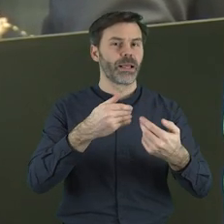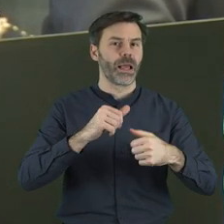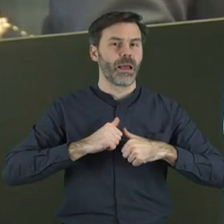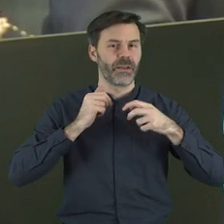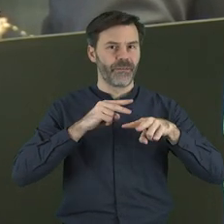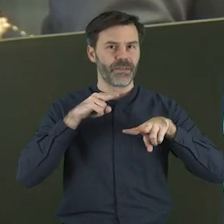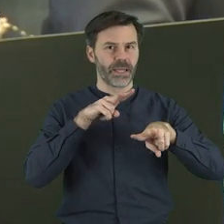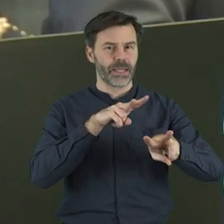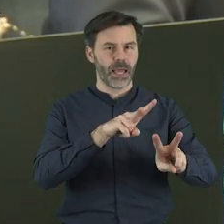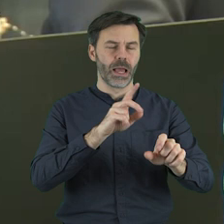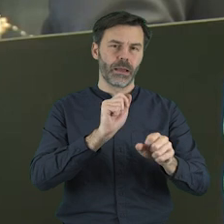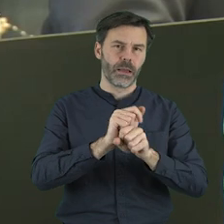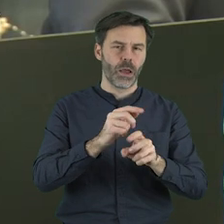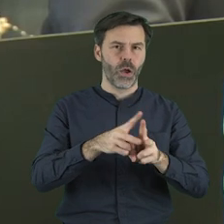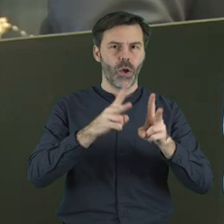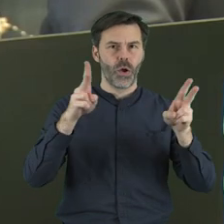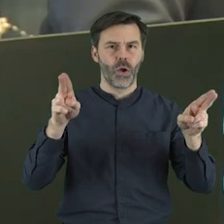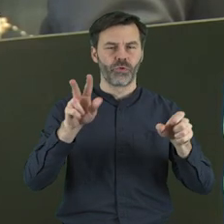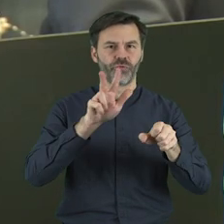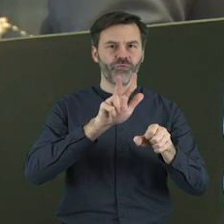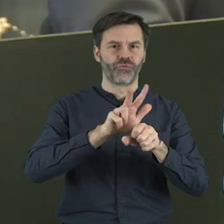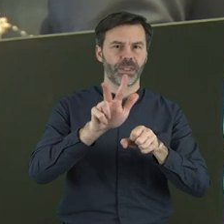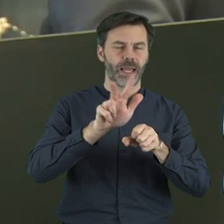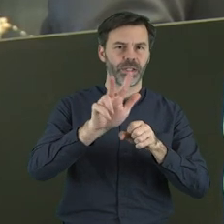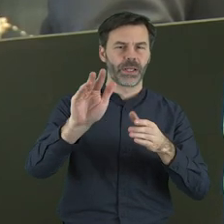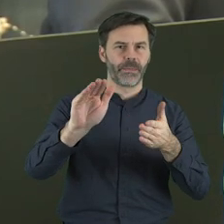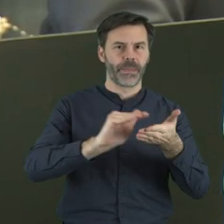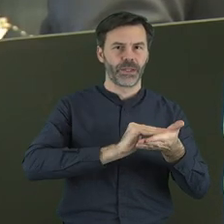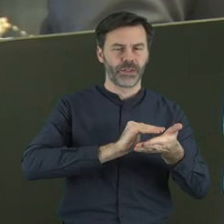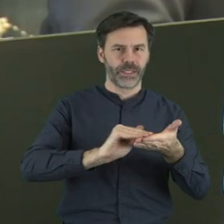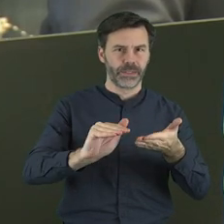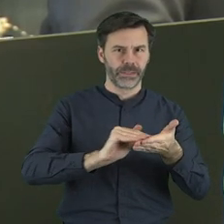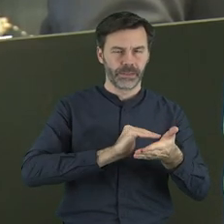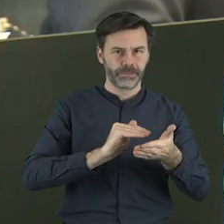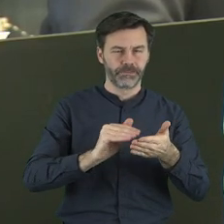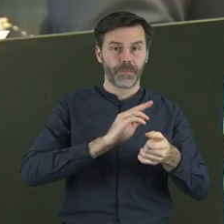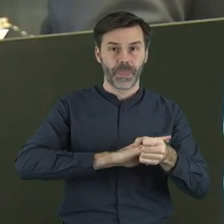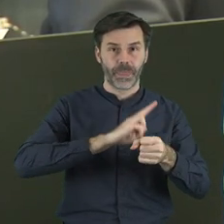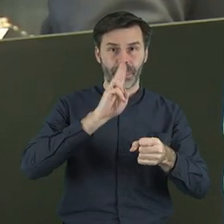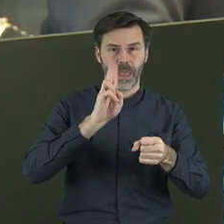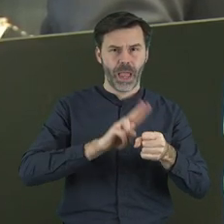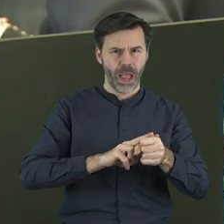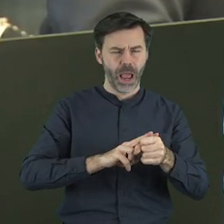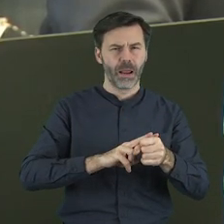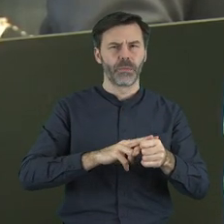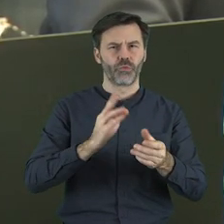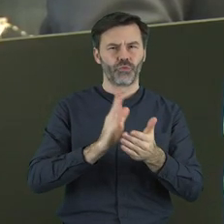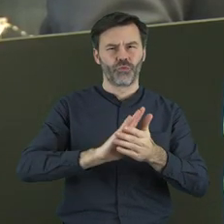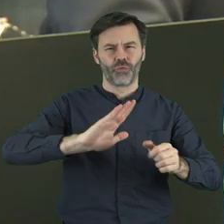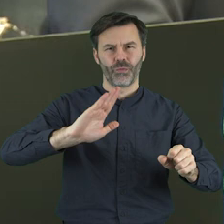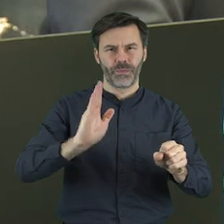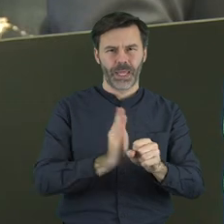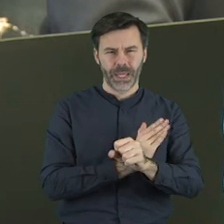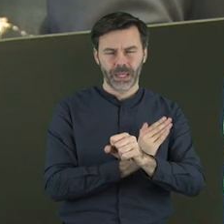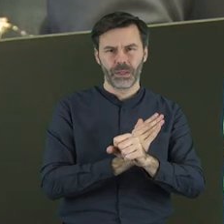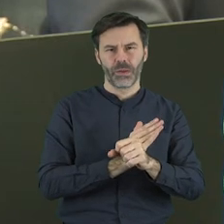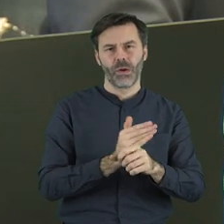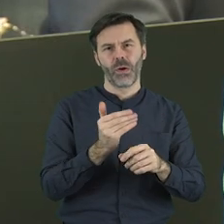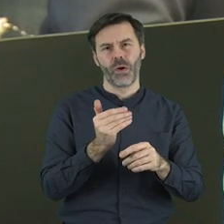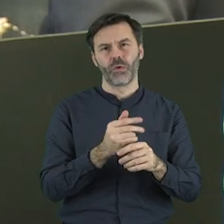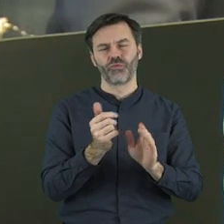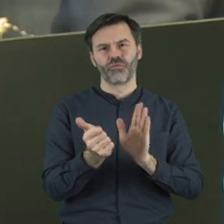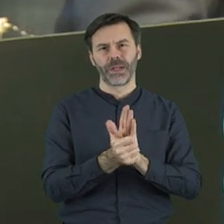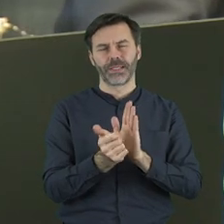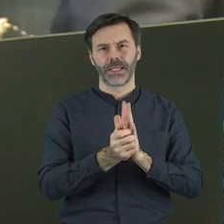miesięcy. Termin upłynął składania ofert 16 listopada 2022 roku. Jedyną